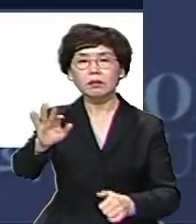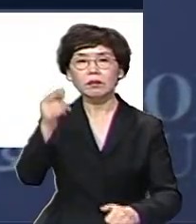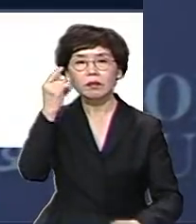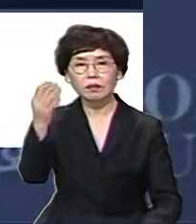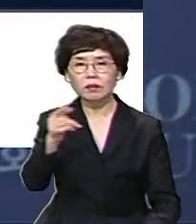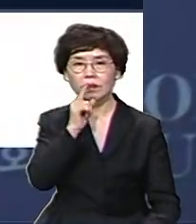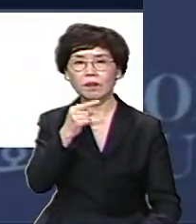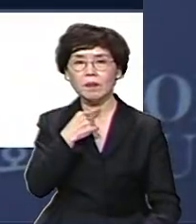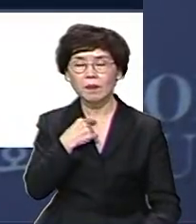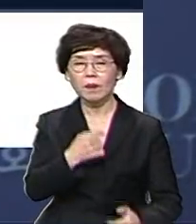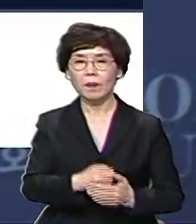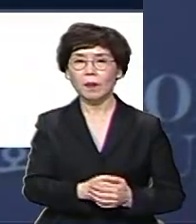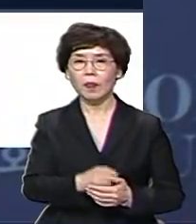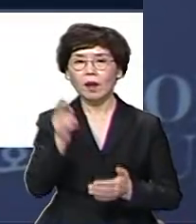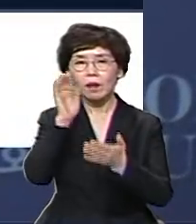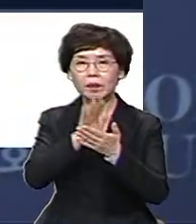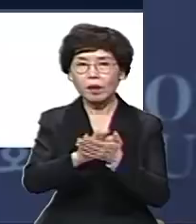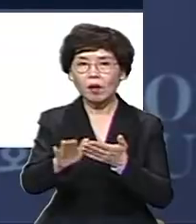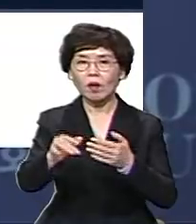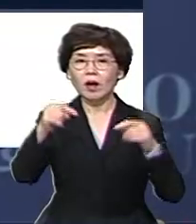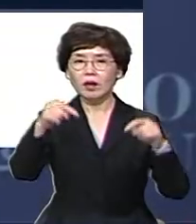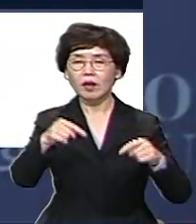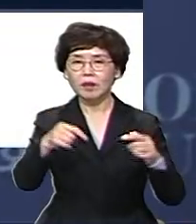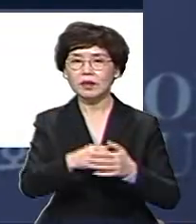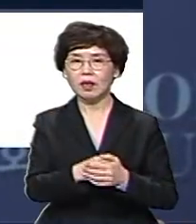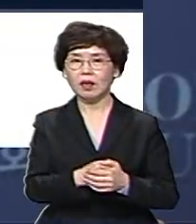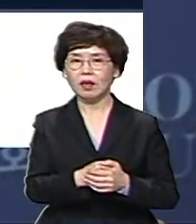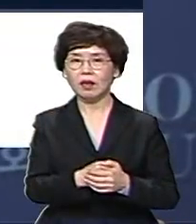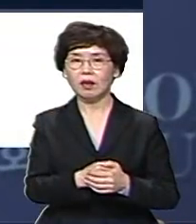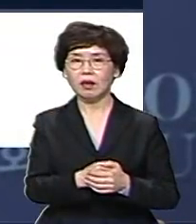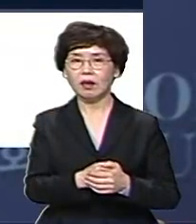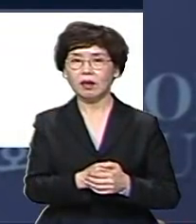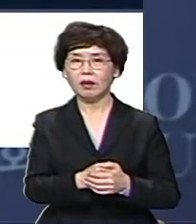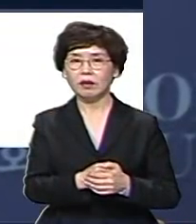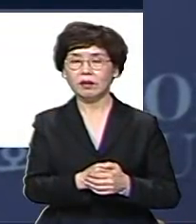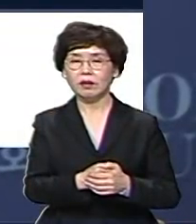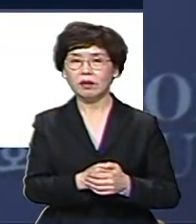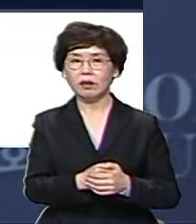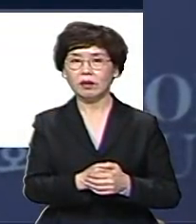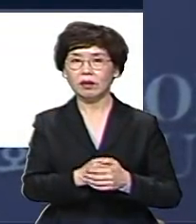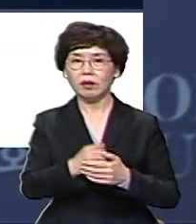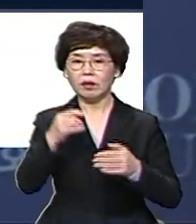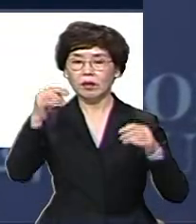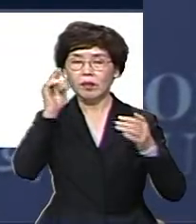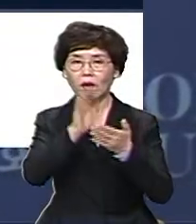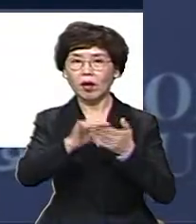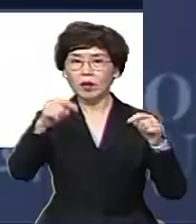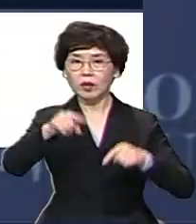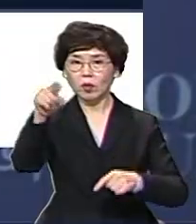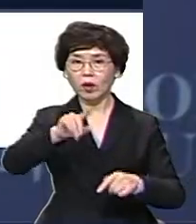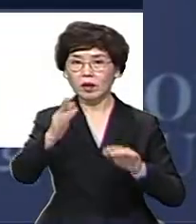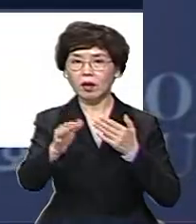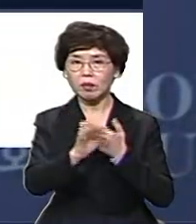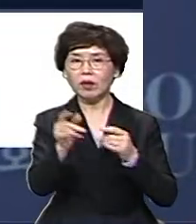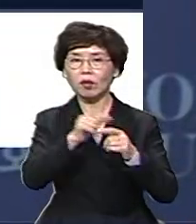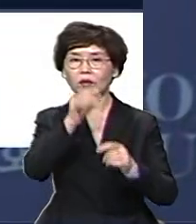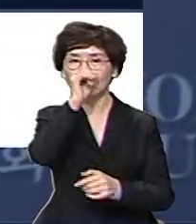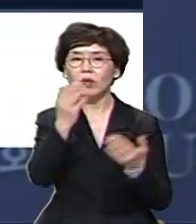일단 팔레스타인 측에서도 마찬가지로 많은 돈을 드리고 있습니다. 제가 2년 전에 이런 이야기를 들었을 때 우리가 이걸 들으면서